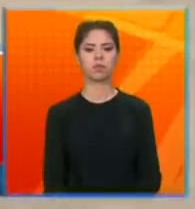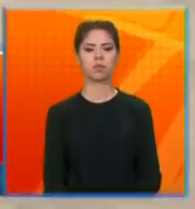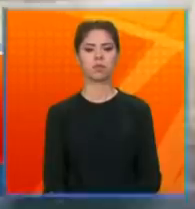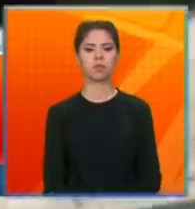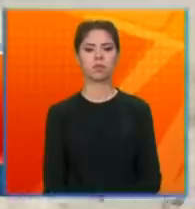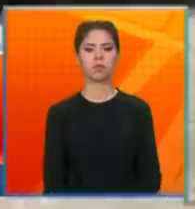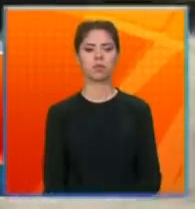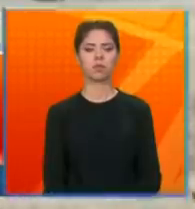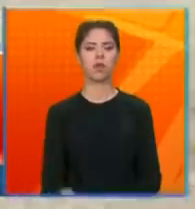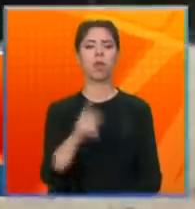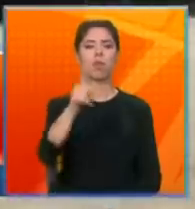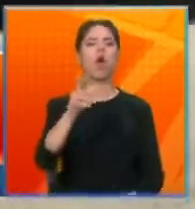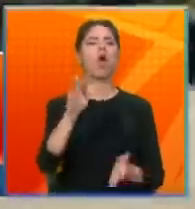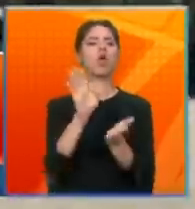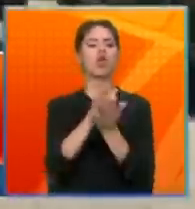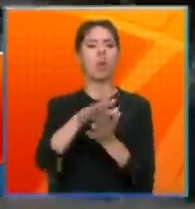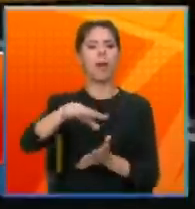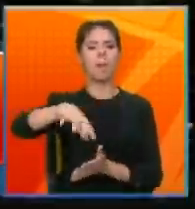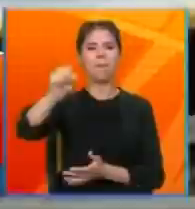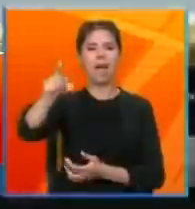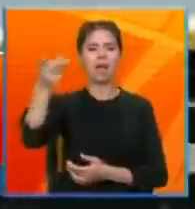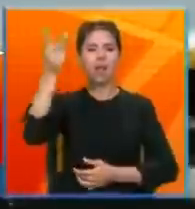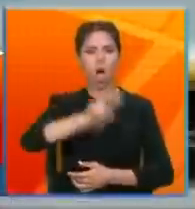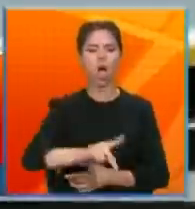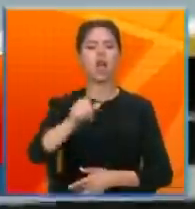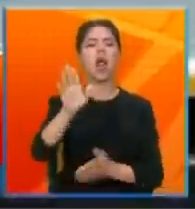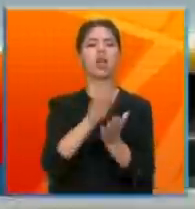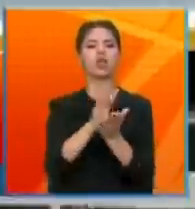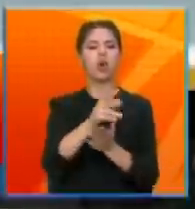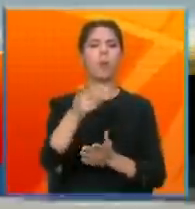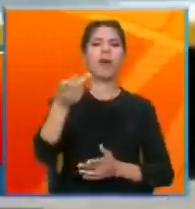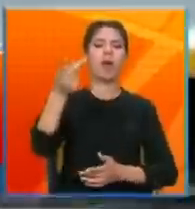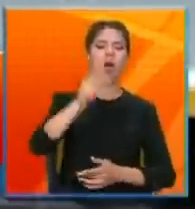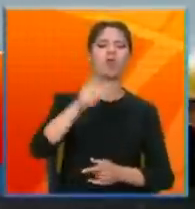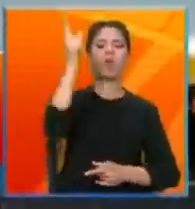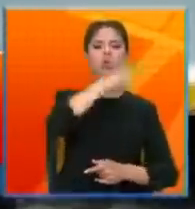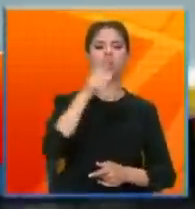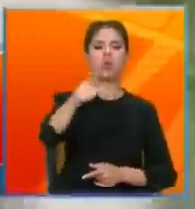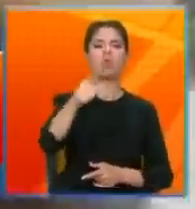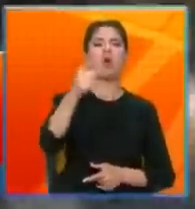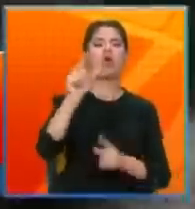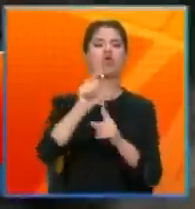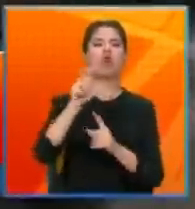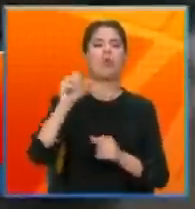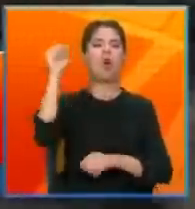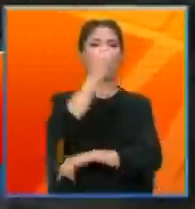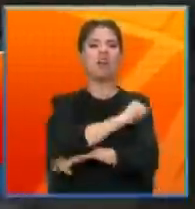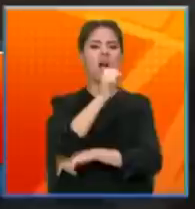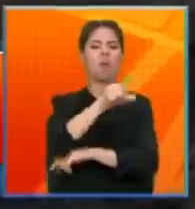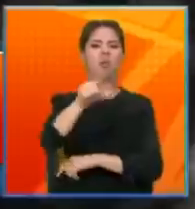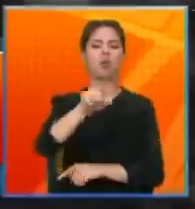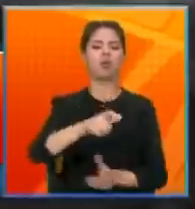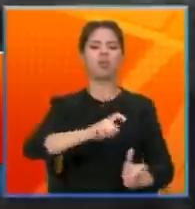Bu ne abi? Barınakta ölen kardeşim, köpekler çöp kamyonuyla taşındı. O anlar suçüstü böyle görüntülendi. Hayvanseverler